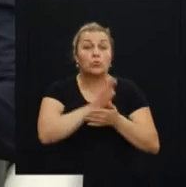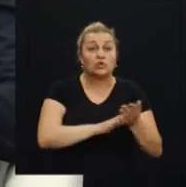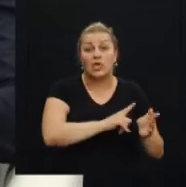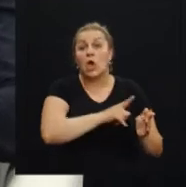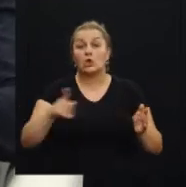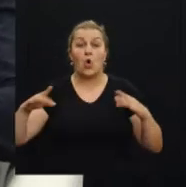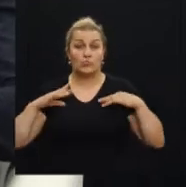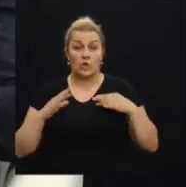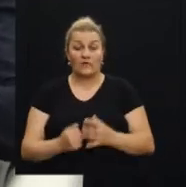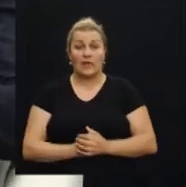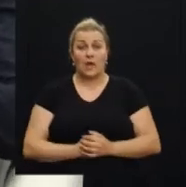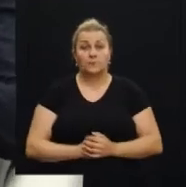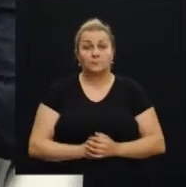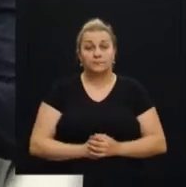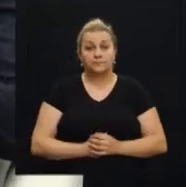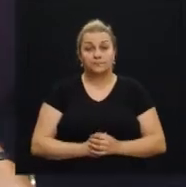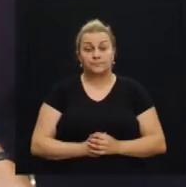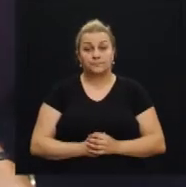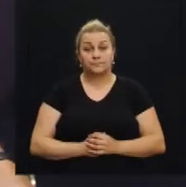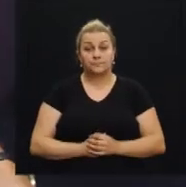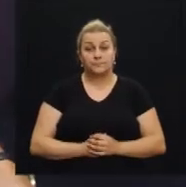do umirovljenja. Pa,